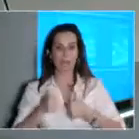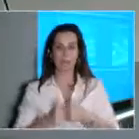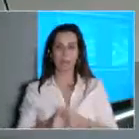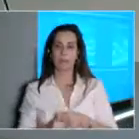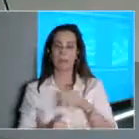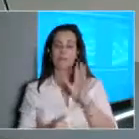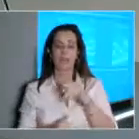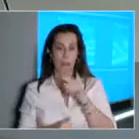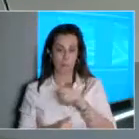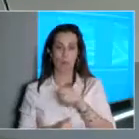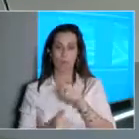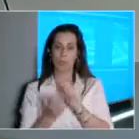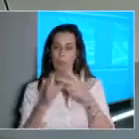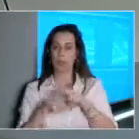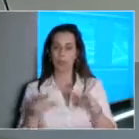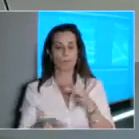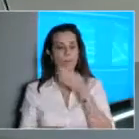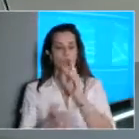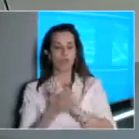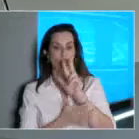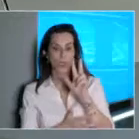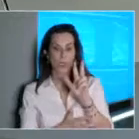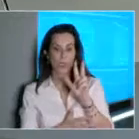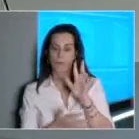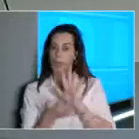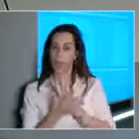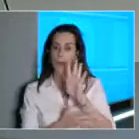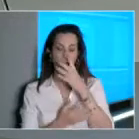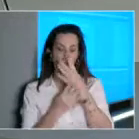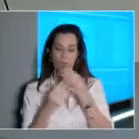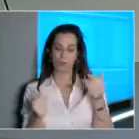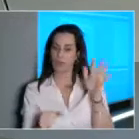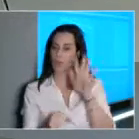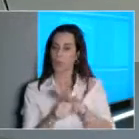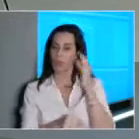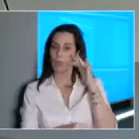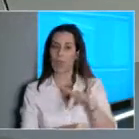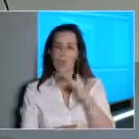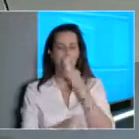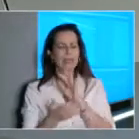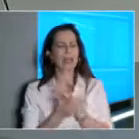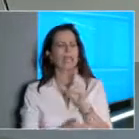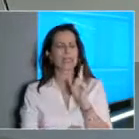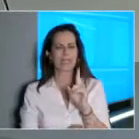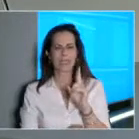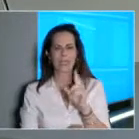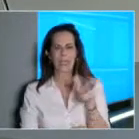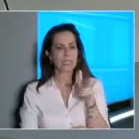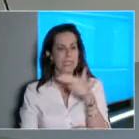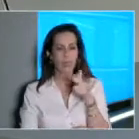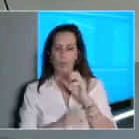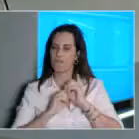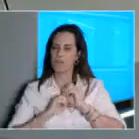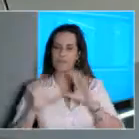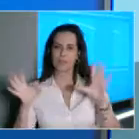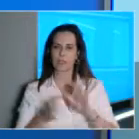כאן, בכותרת של עיתון הארץ, בני 13 ו-14 חשודים שתקפו מינית ילדה בת 11, צילמו